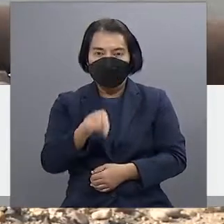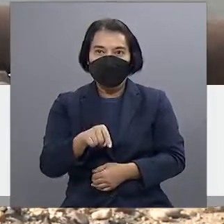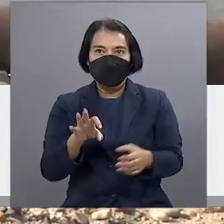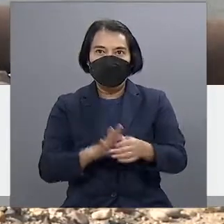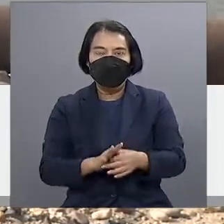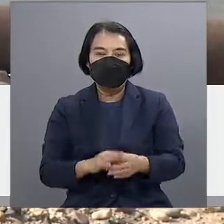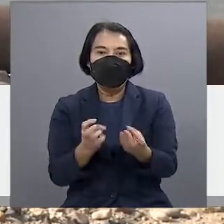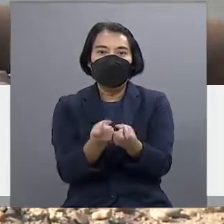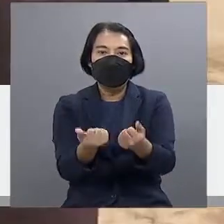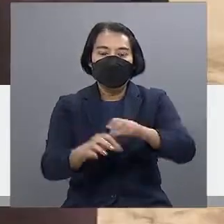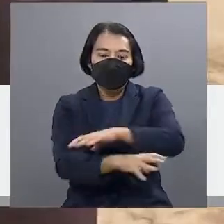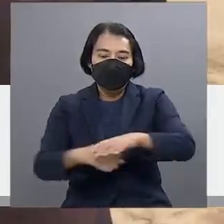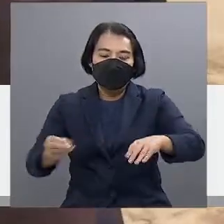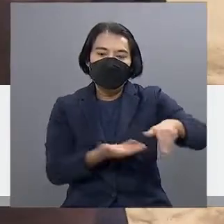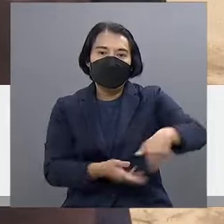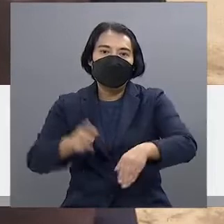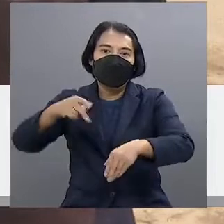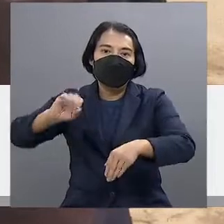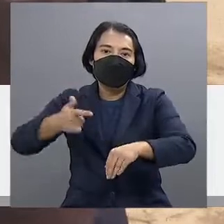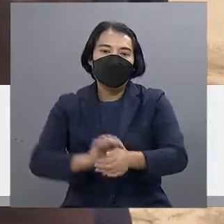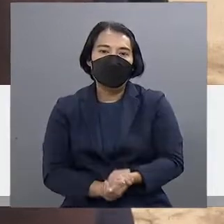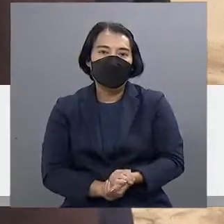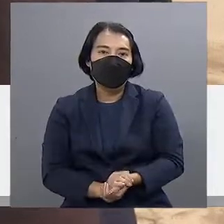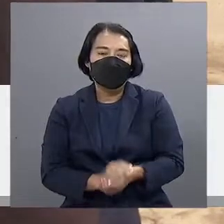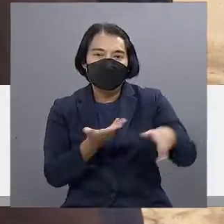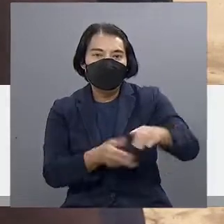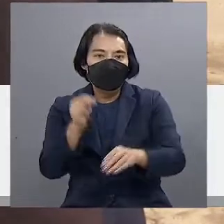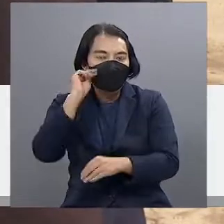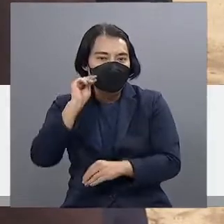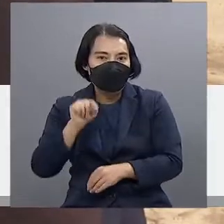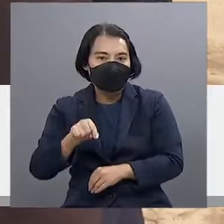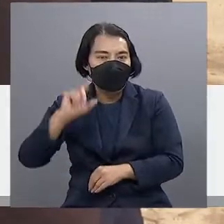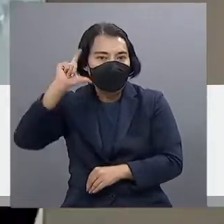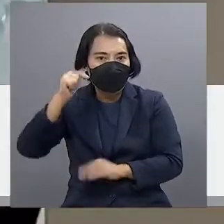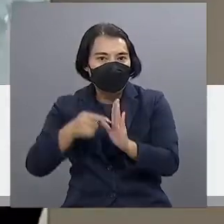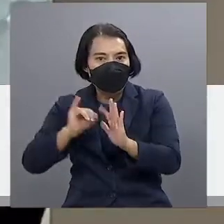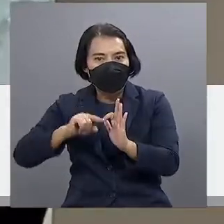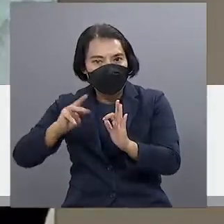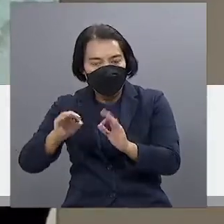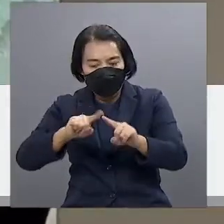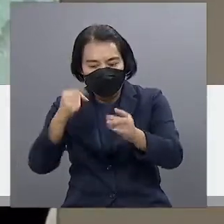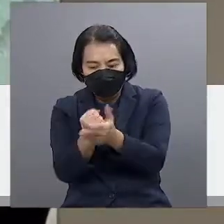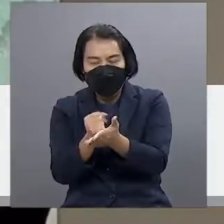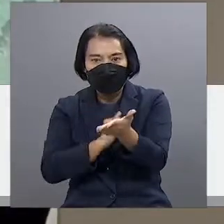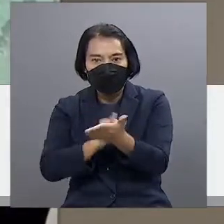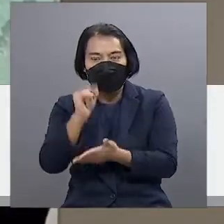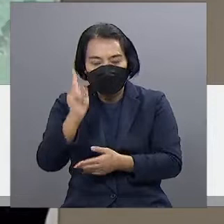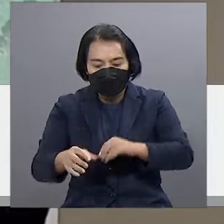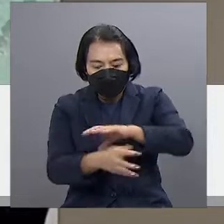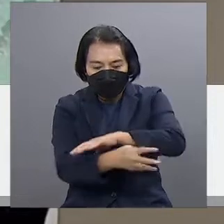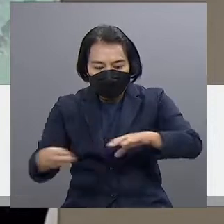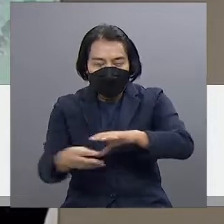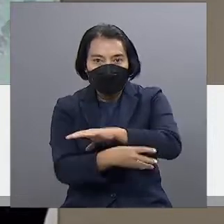ปิงและแม่น้ำแม่แจ่มของท่าทรายต่างๆจริงโดยมีใบอนุญาตถูกต้องแต่จากการทำแผนที่ทางอากาศ